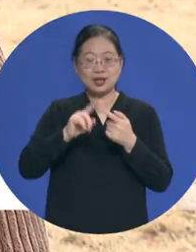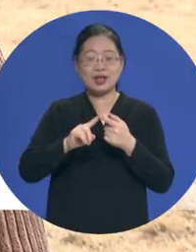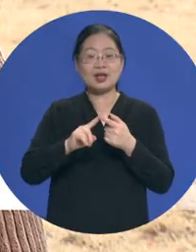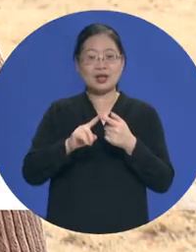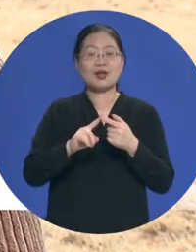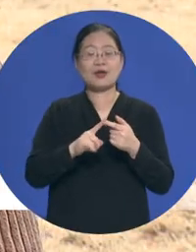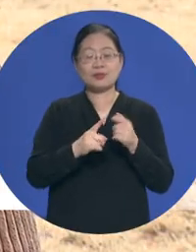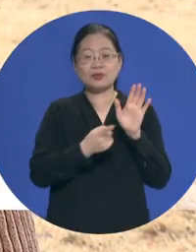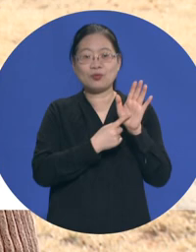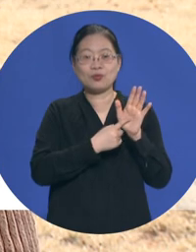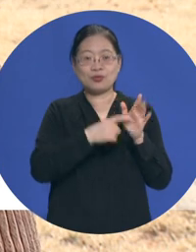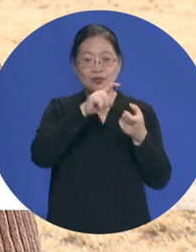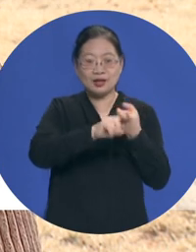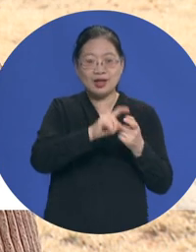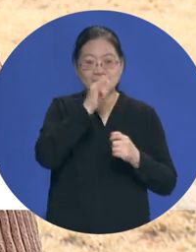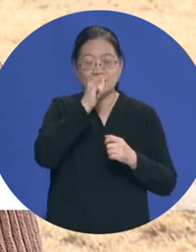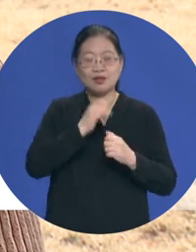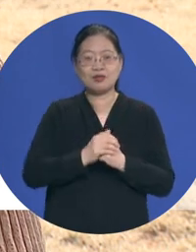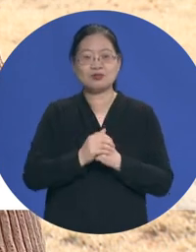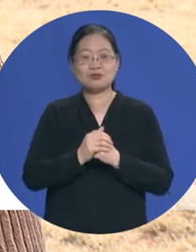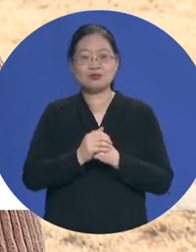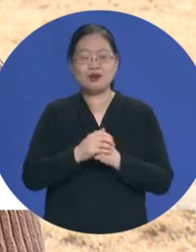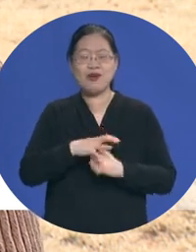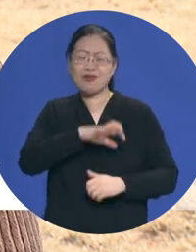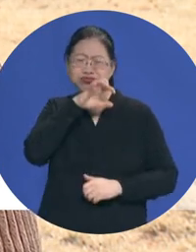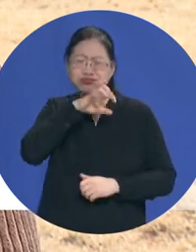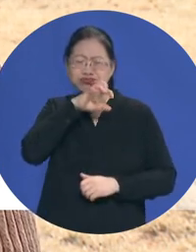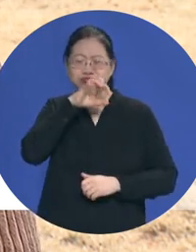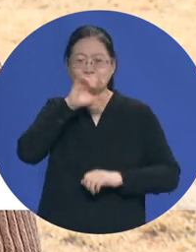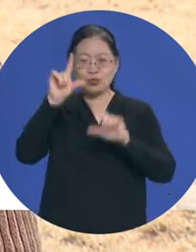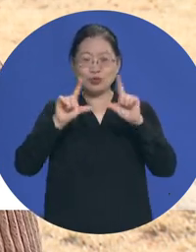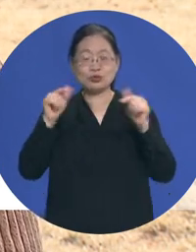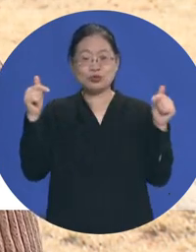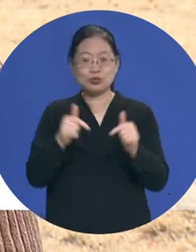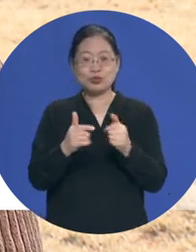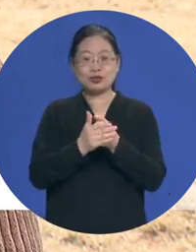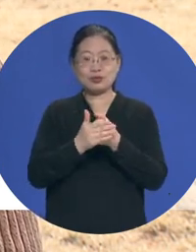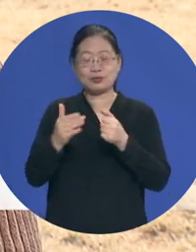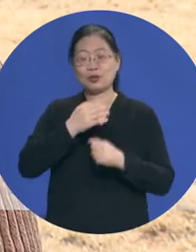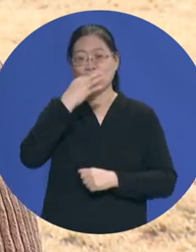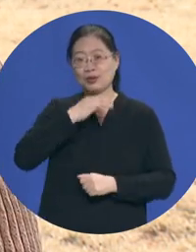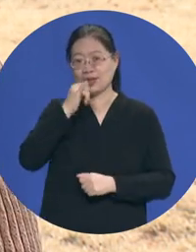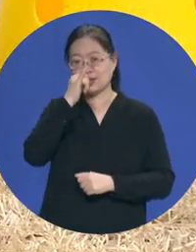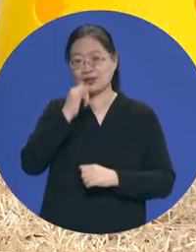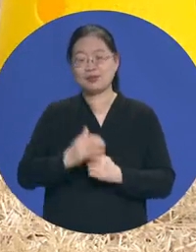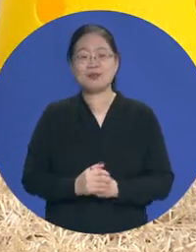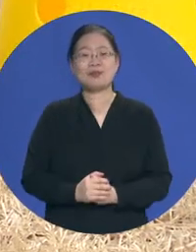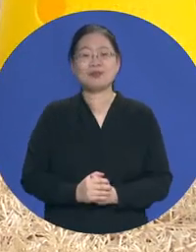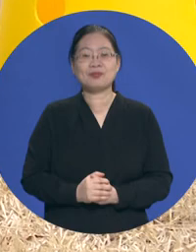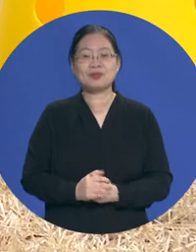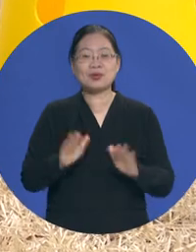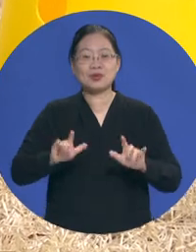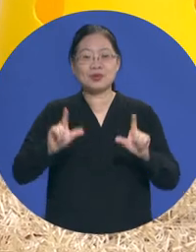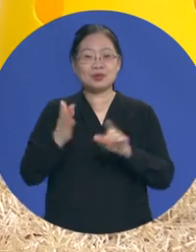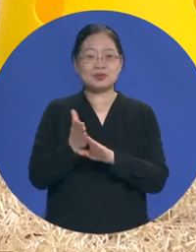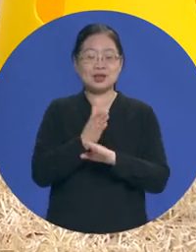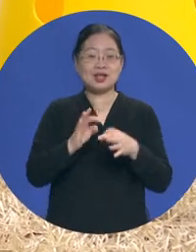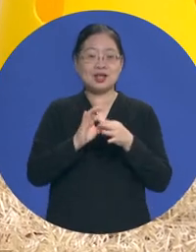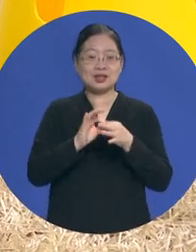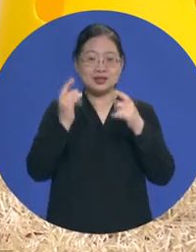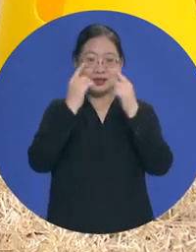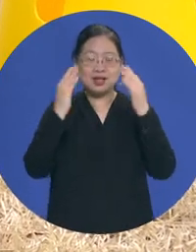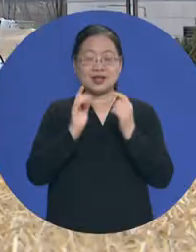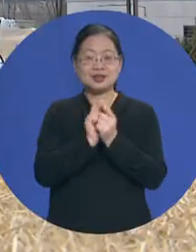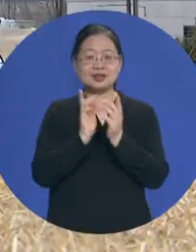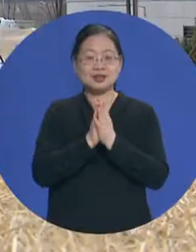좀 눈에 띄게 흥분하거나 짓는게 줄어들어 가지고 초과를 좀 본 거 같아요 올해부턴 관련대학